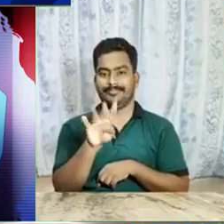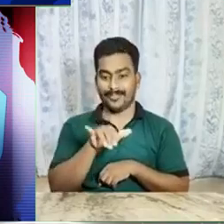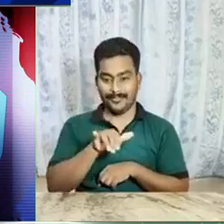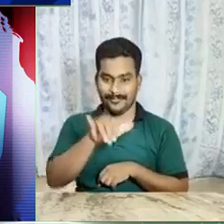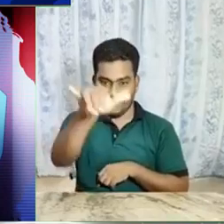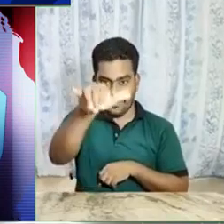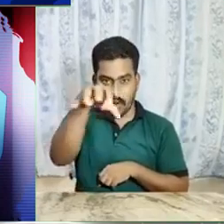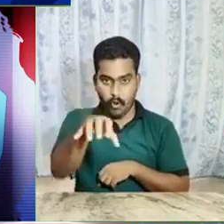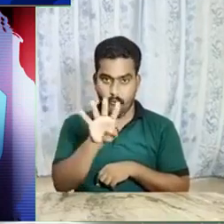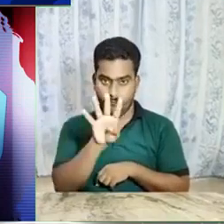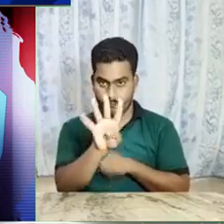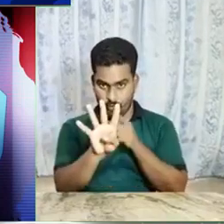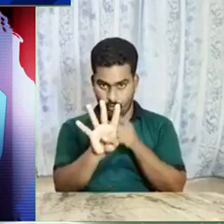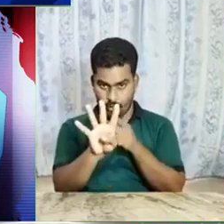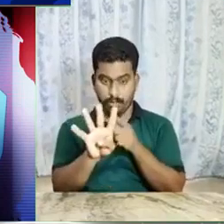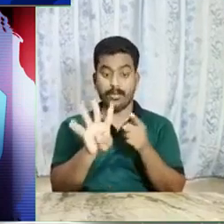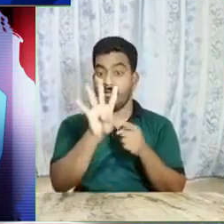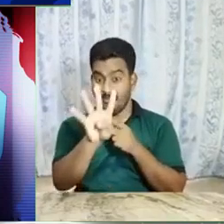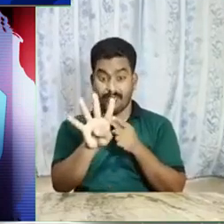എല്ലായിടങ്ങളിലും